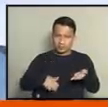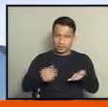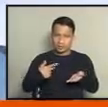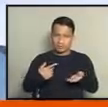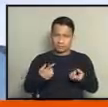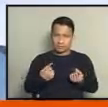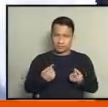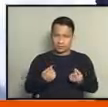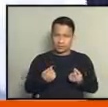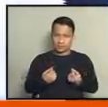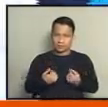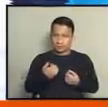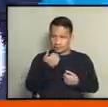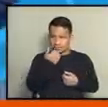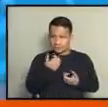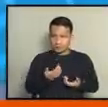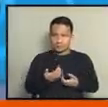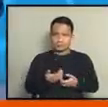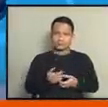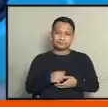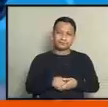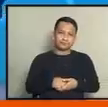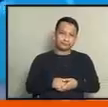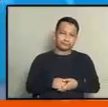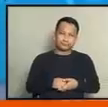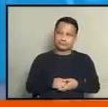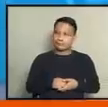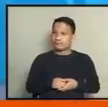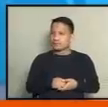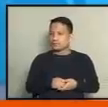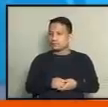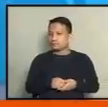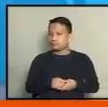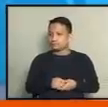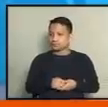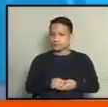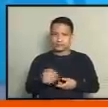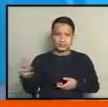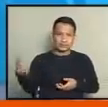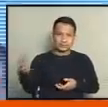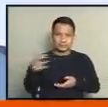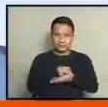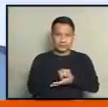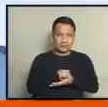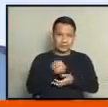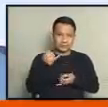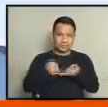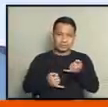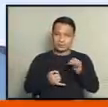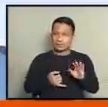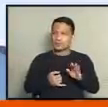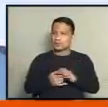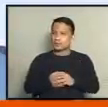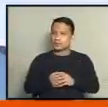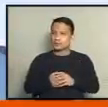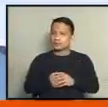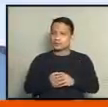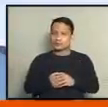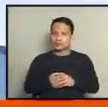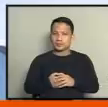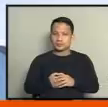Ito, mga illegal deduction? Meron po, sir. Meron. Sigilin natin lahat. Up to the last centavo. Hindi